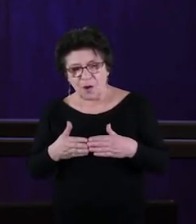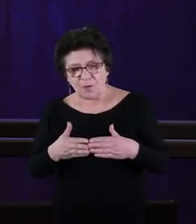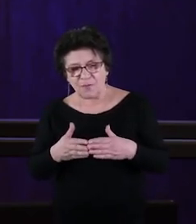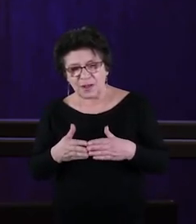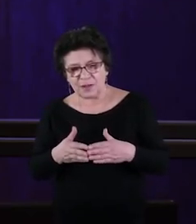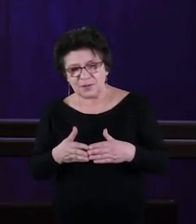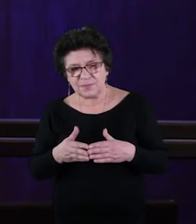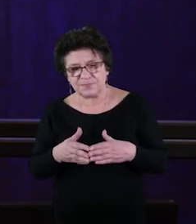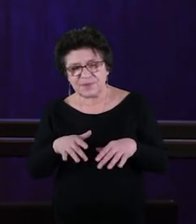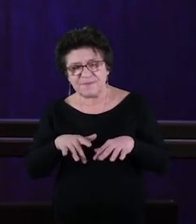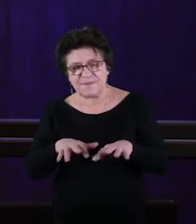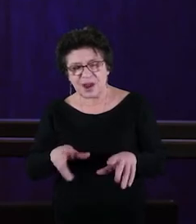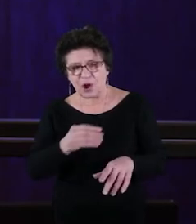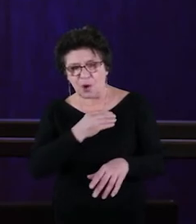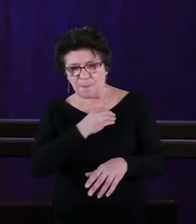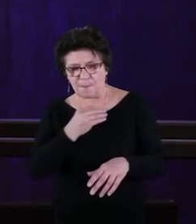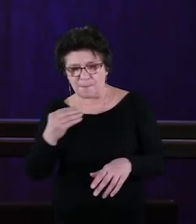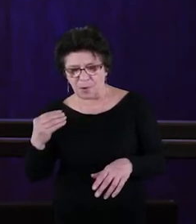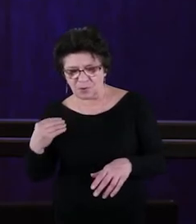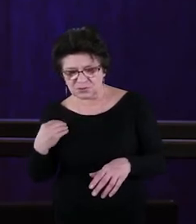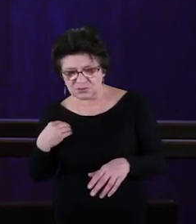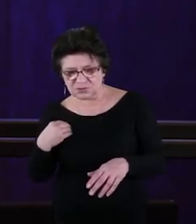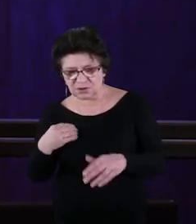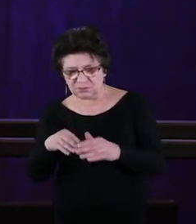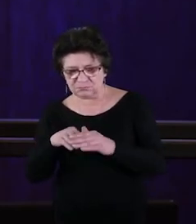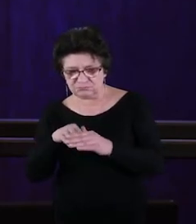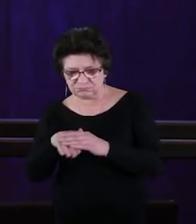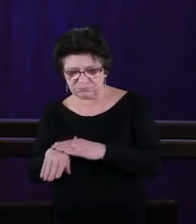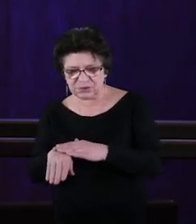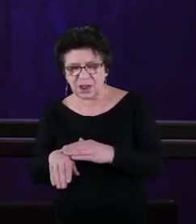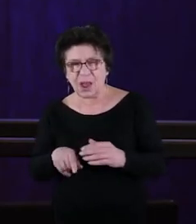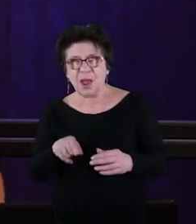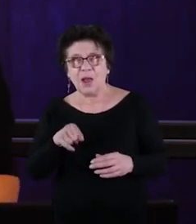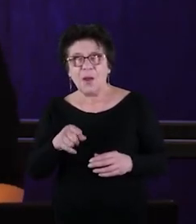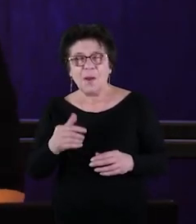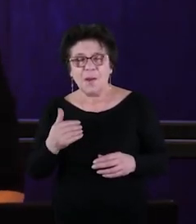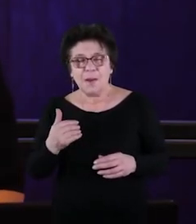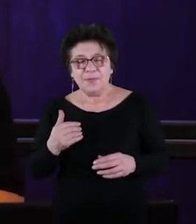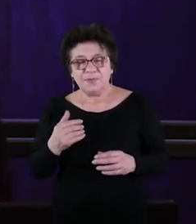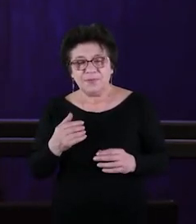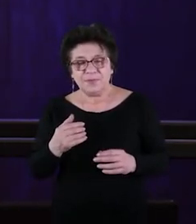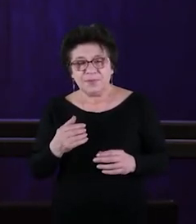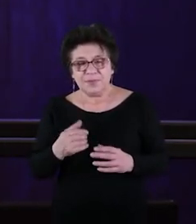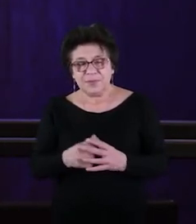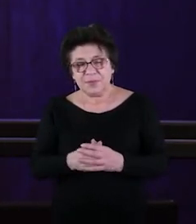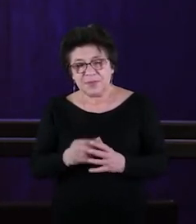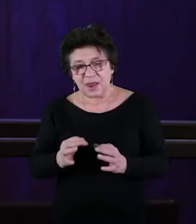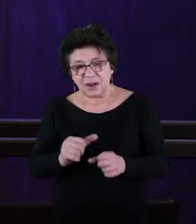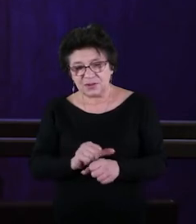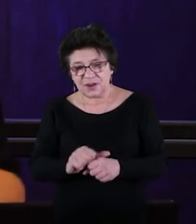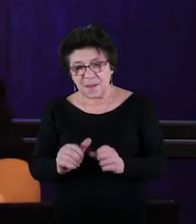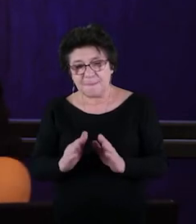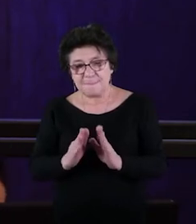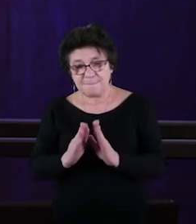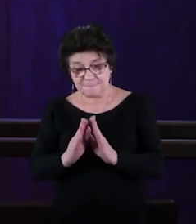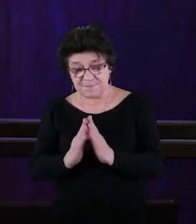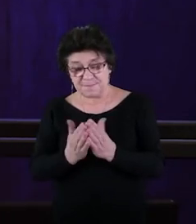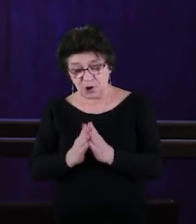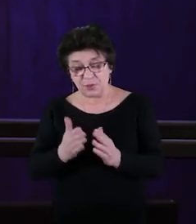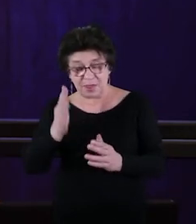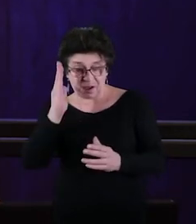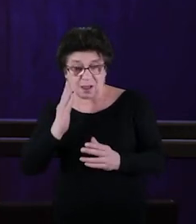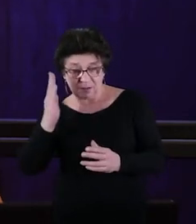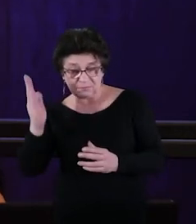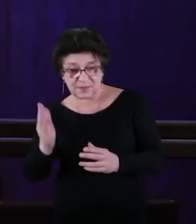w Wielkopolsce teraz ten zbiór został przeniesiony do biblioteki jest częścią